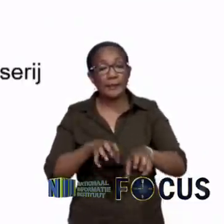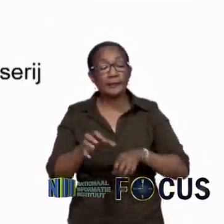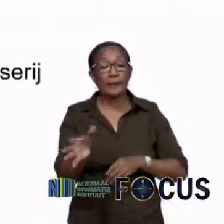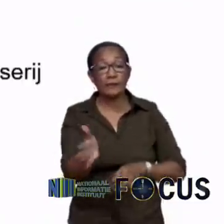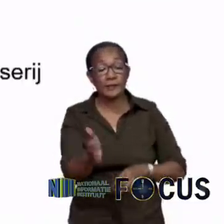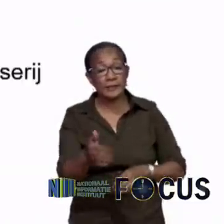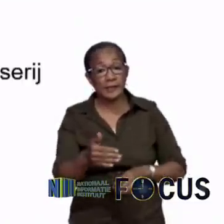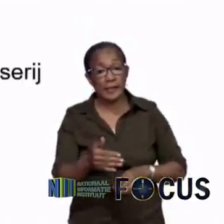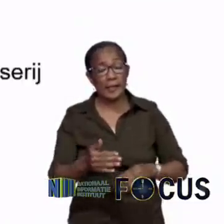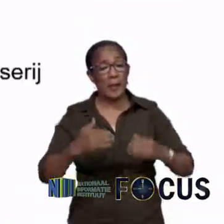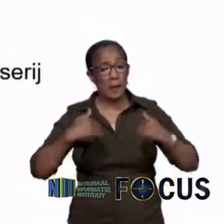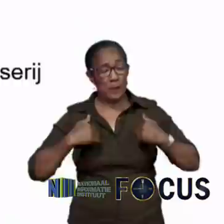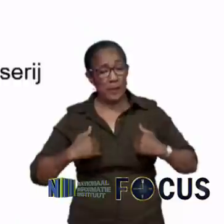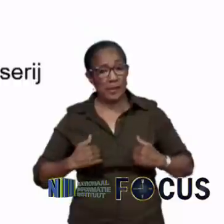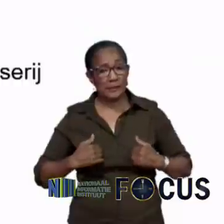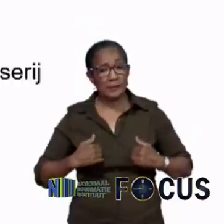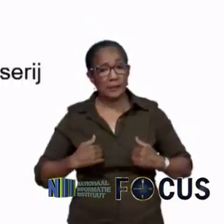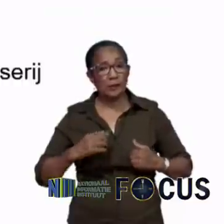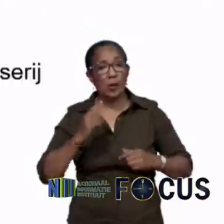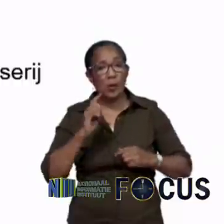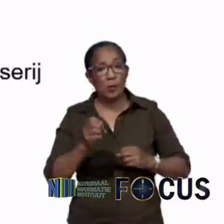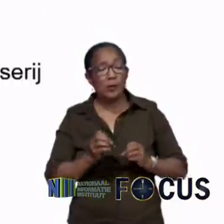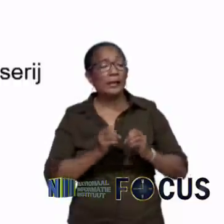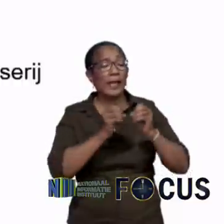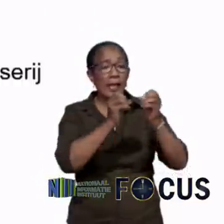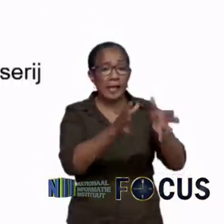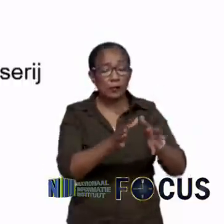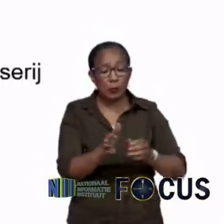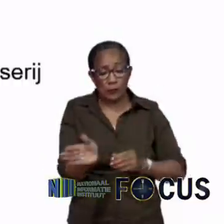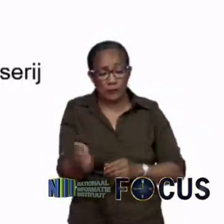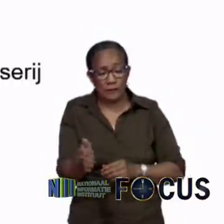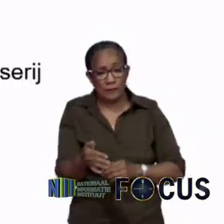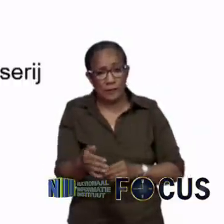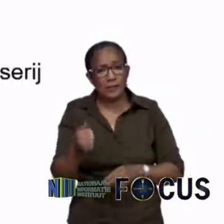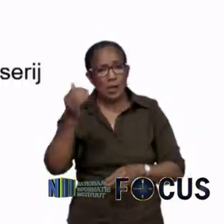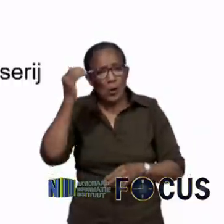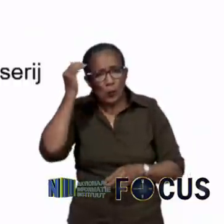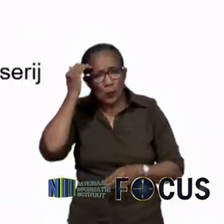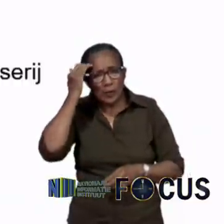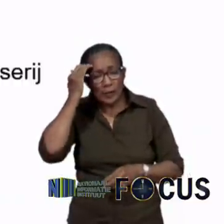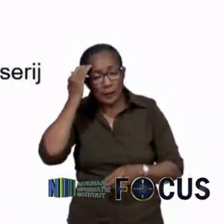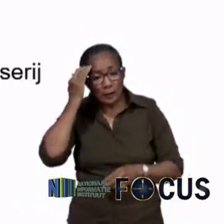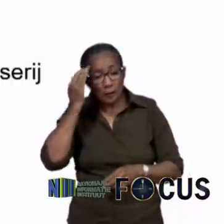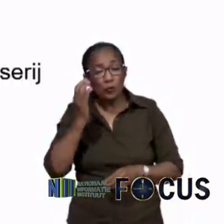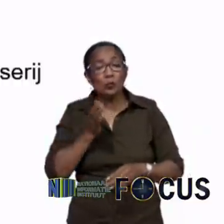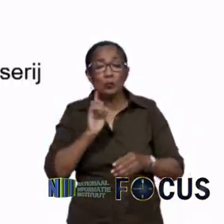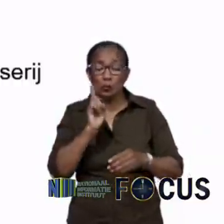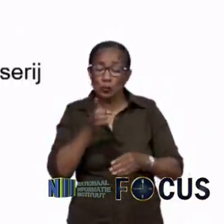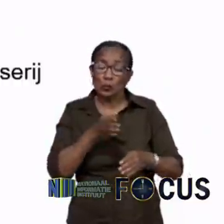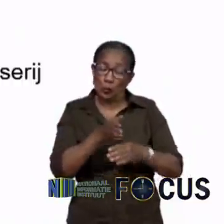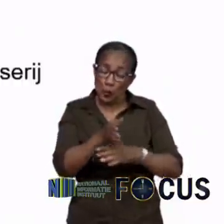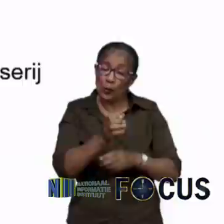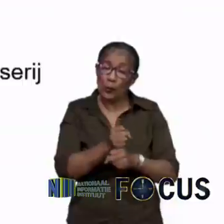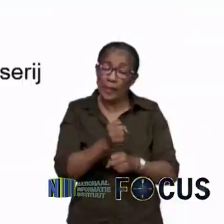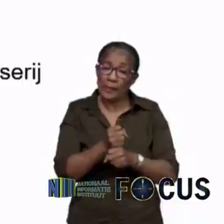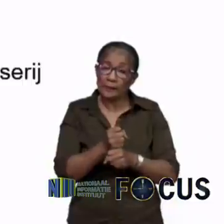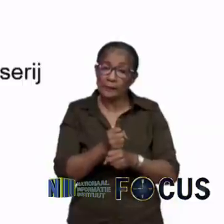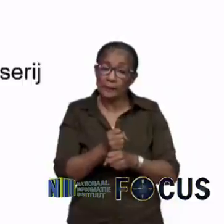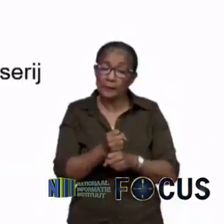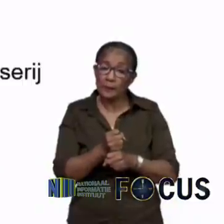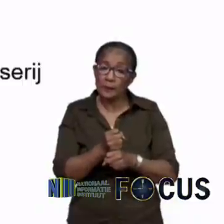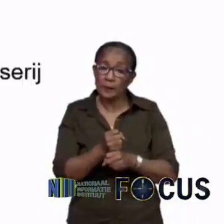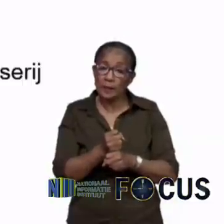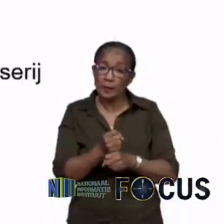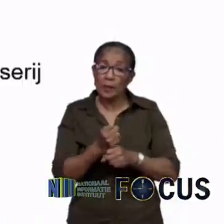visserij, de mansa moest do export fu fisi, want u sabi taki, want u sani moest godoro. De mangsa